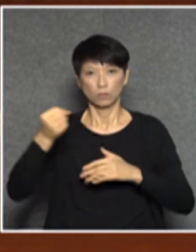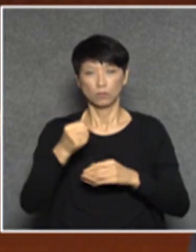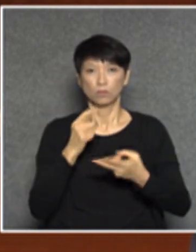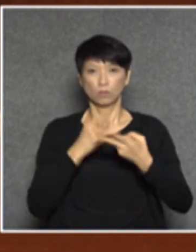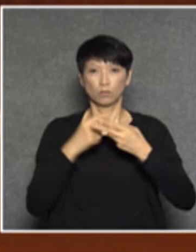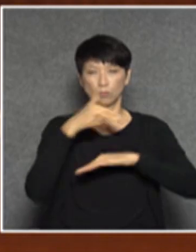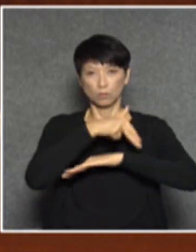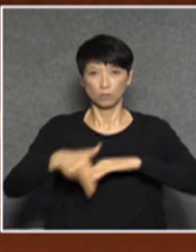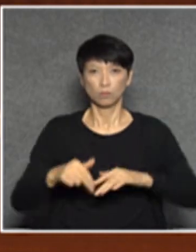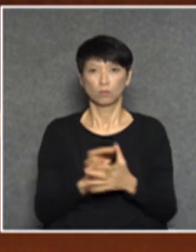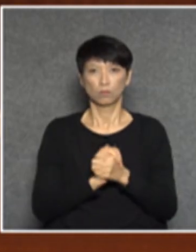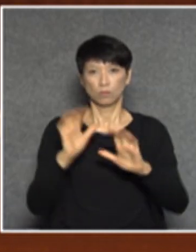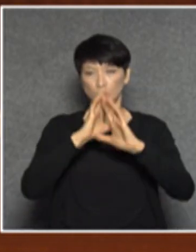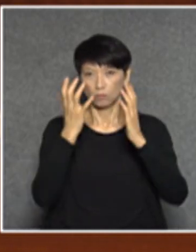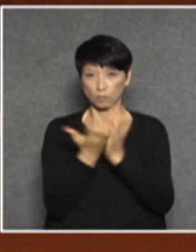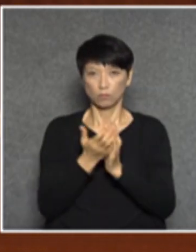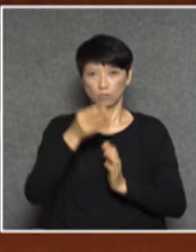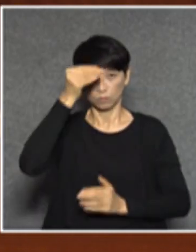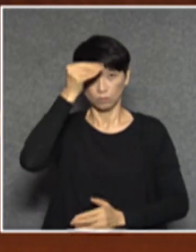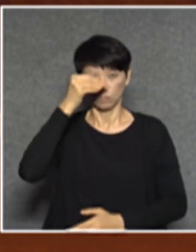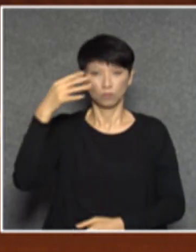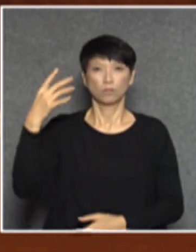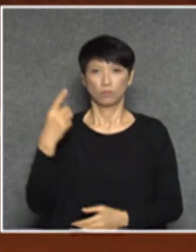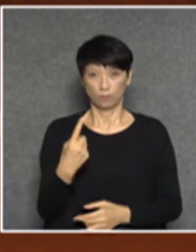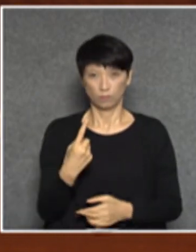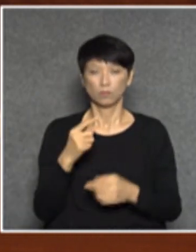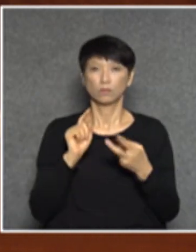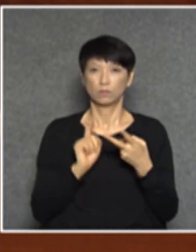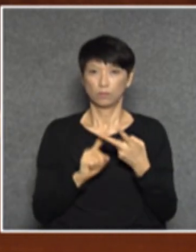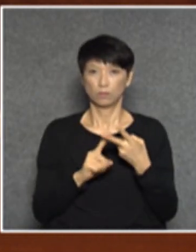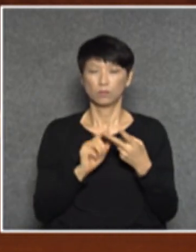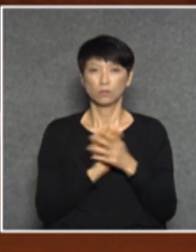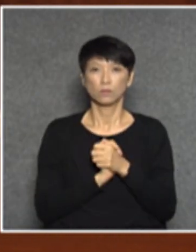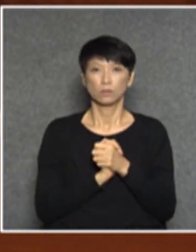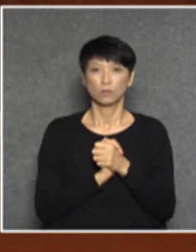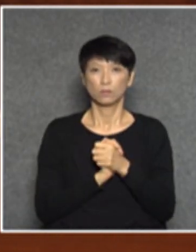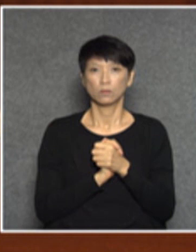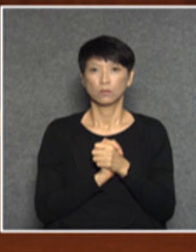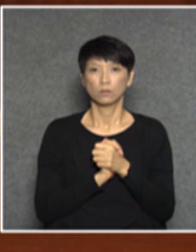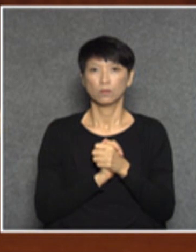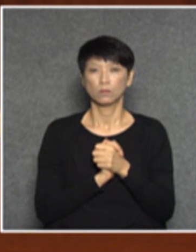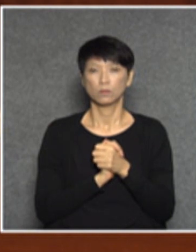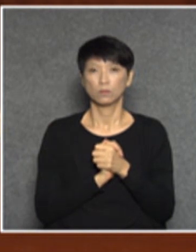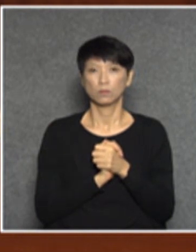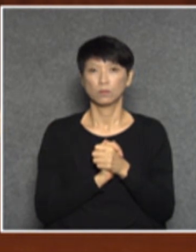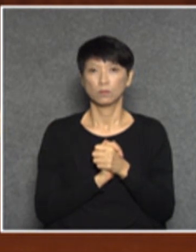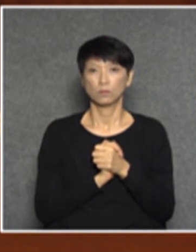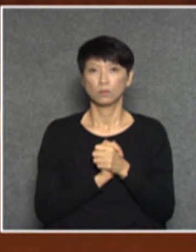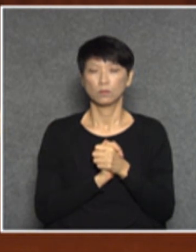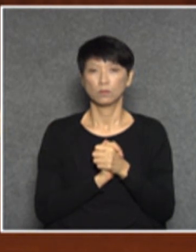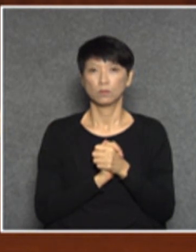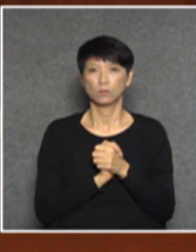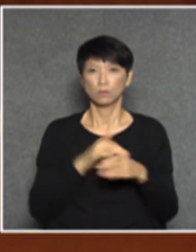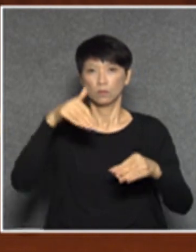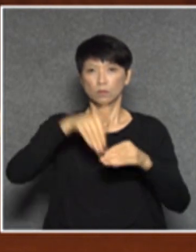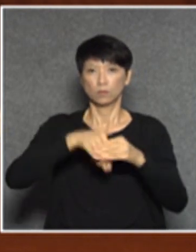整個維修市場嘅認識，依個係第一方面。第二方面咧就係提升投標嗰個公